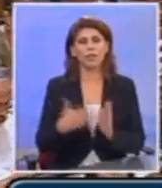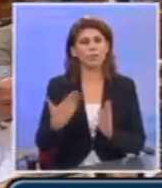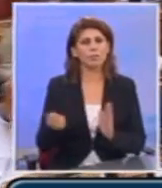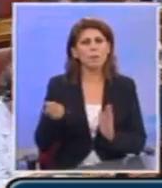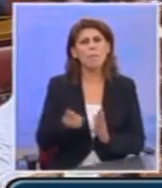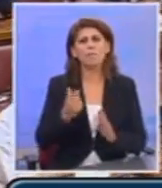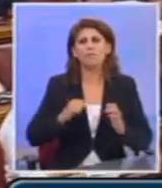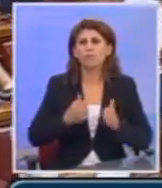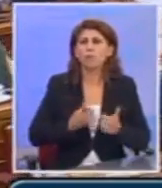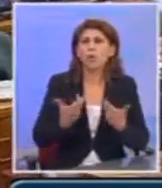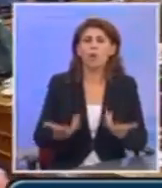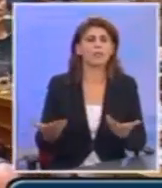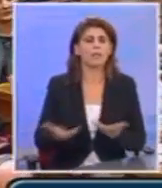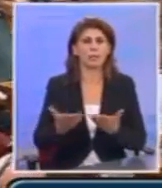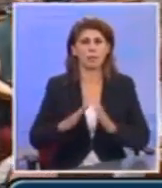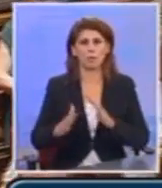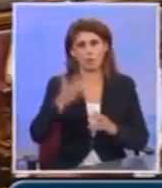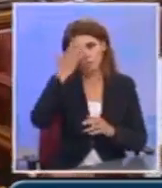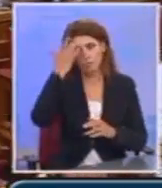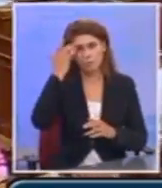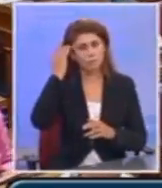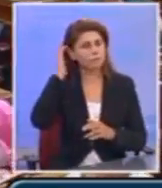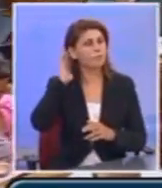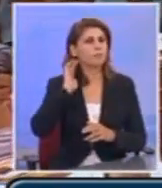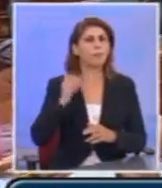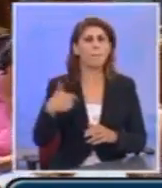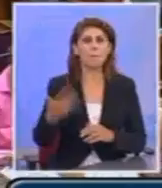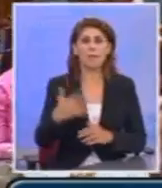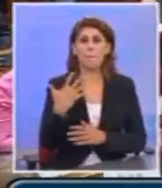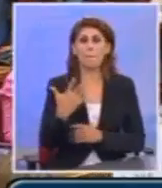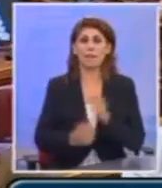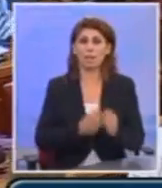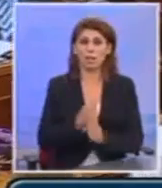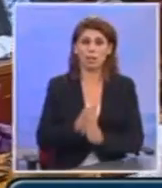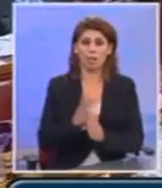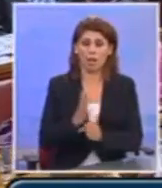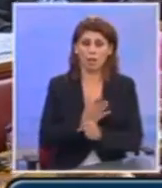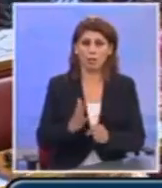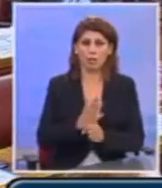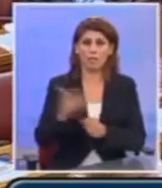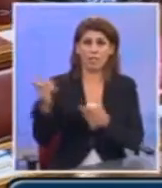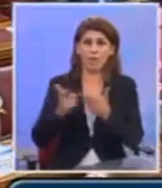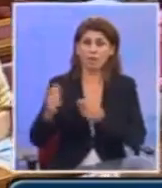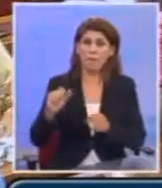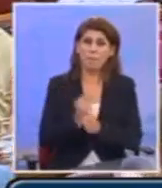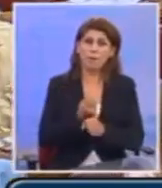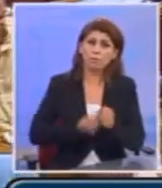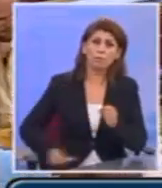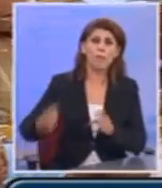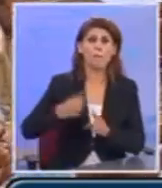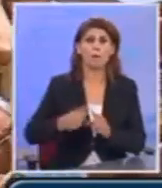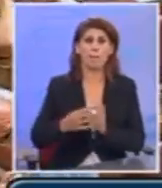παραμικρή πρόθεση και όμως μετά από 5 χρόνια καταστροφής οι πιστωτές μένουνε σε ακόμη περισσότερα μέτρα στην